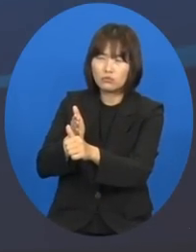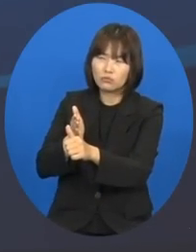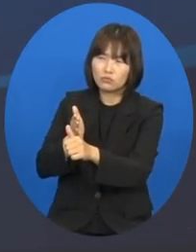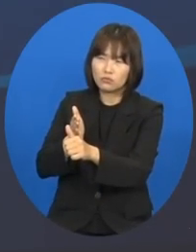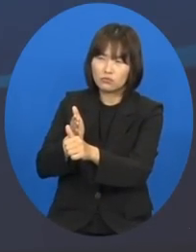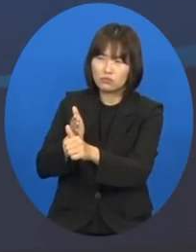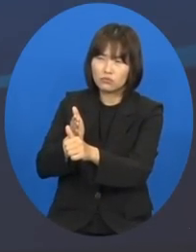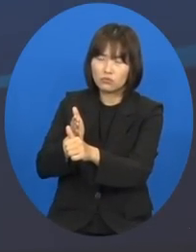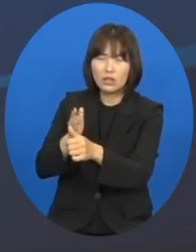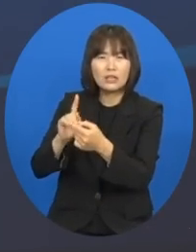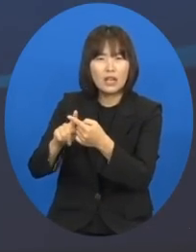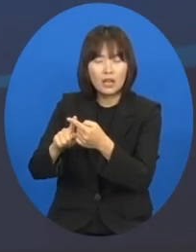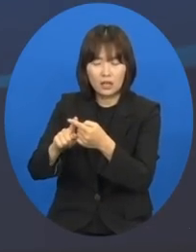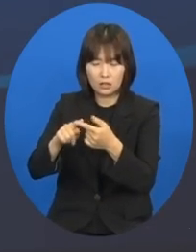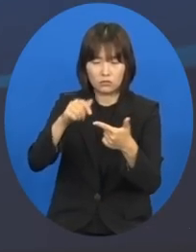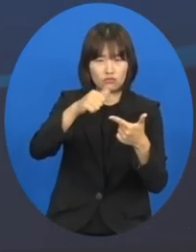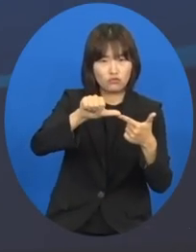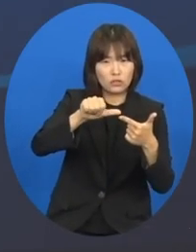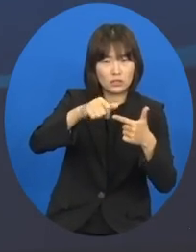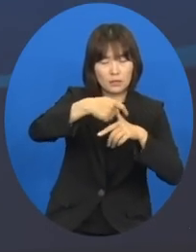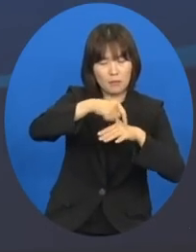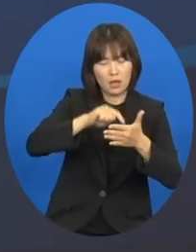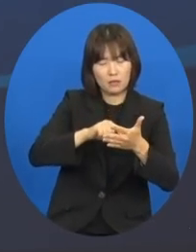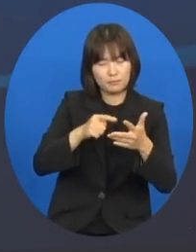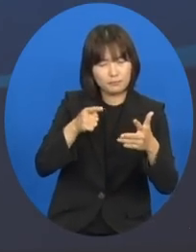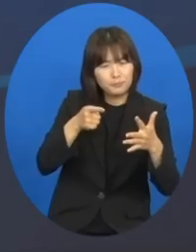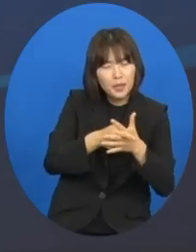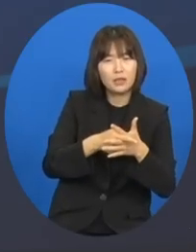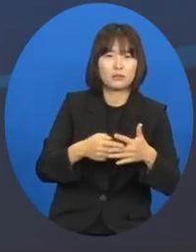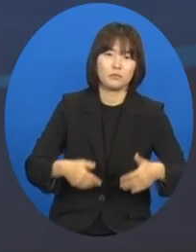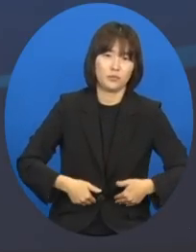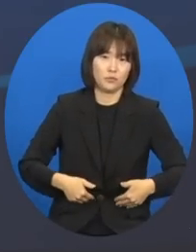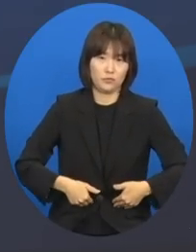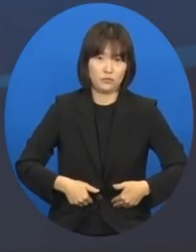심리를 좀 이해할 필요가 있다는 거예요 왜냐하면